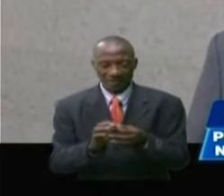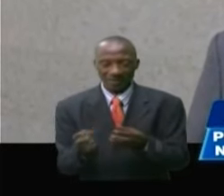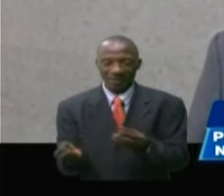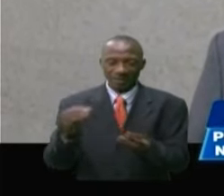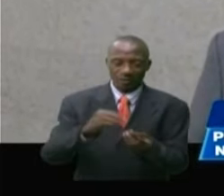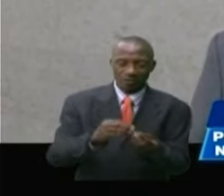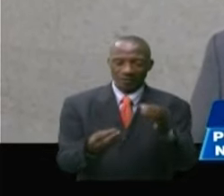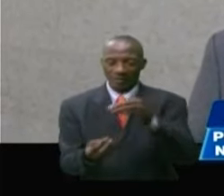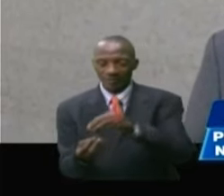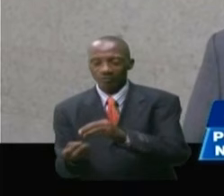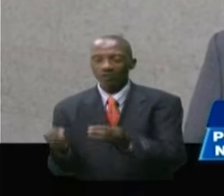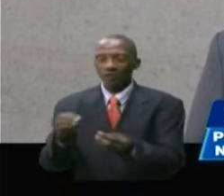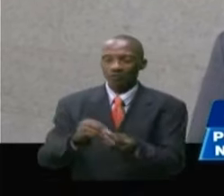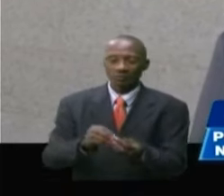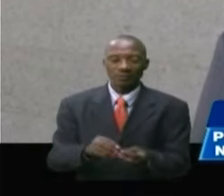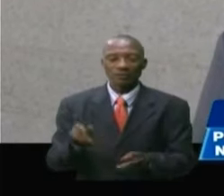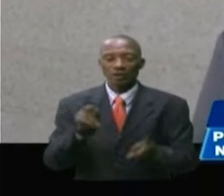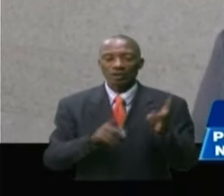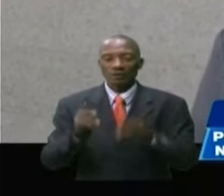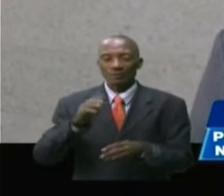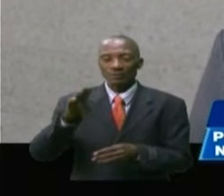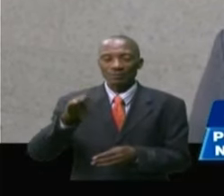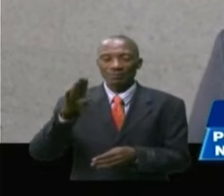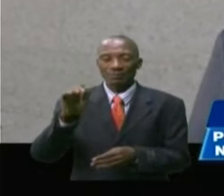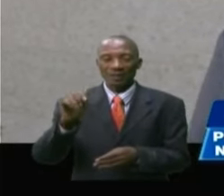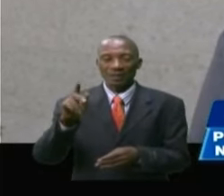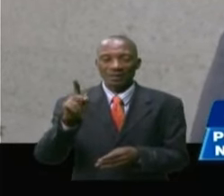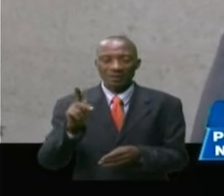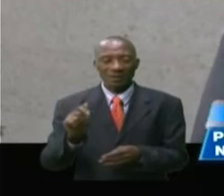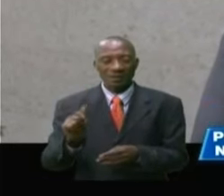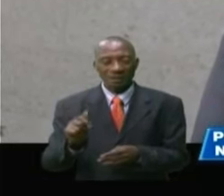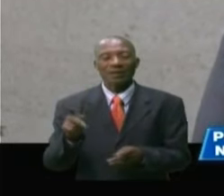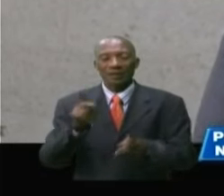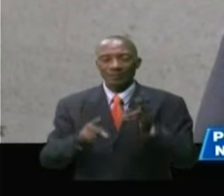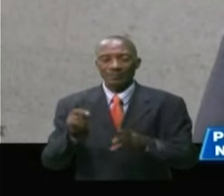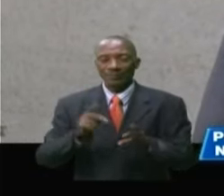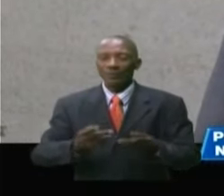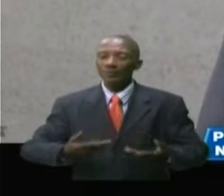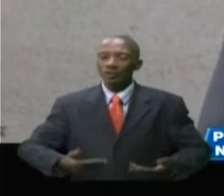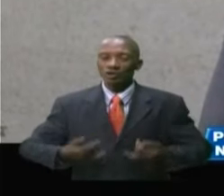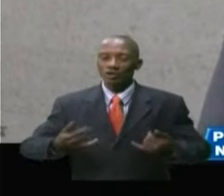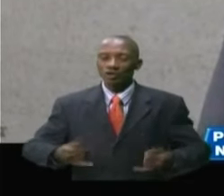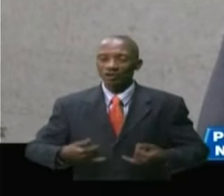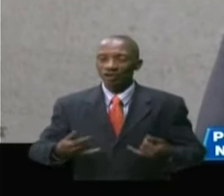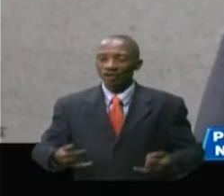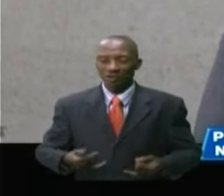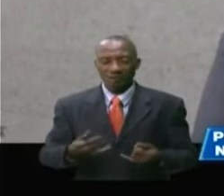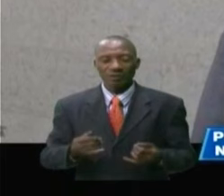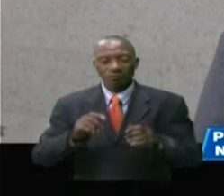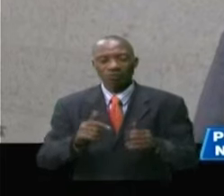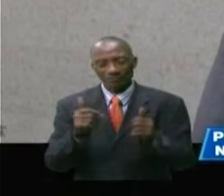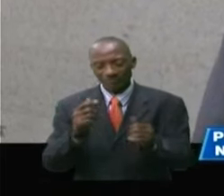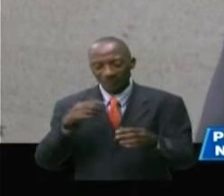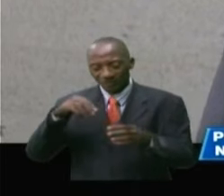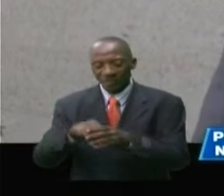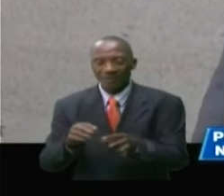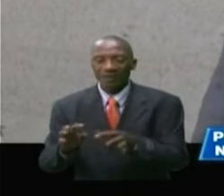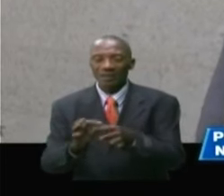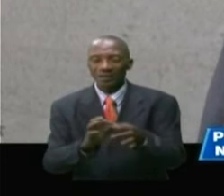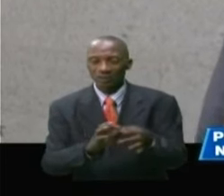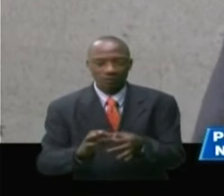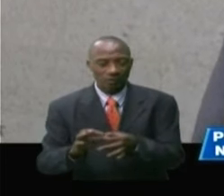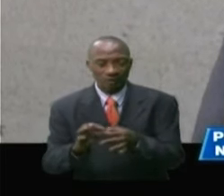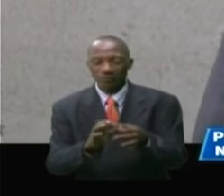aussi comme c'est un peuple généré, ils doivent toujours démontrer cela, cette solidarité dans n'importe